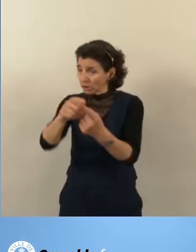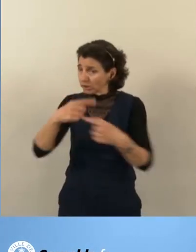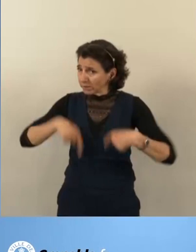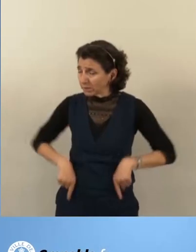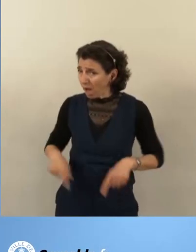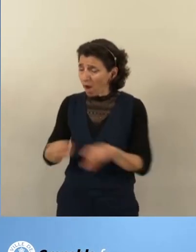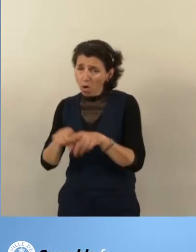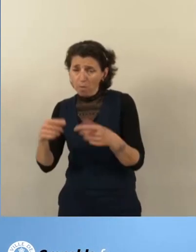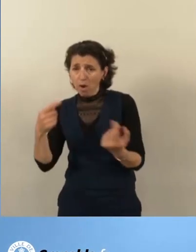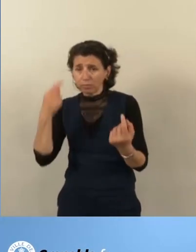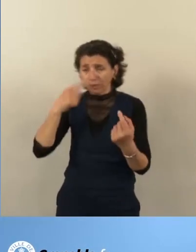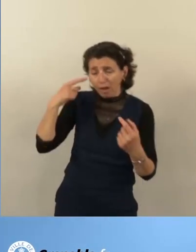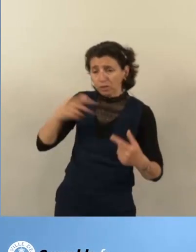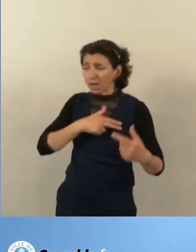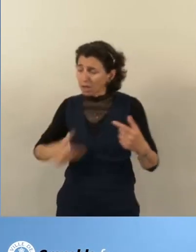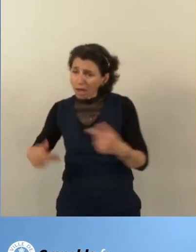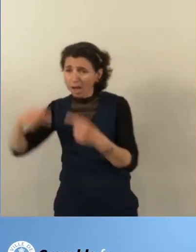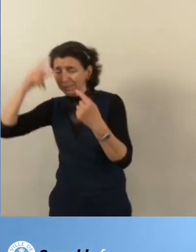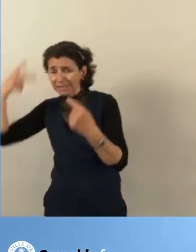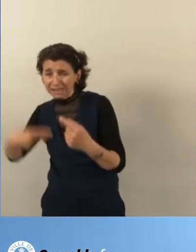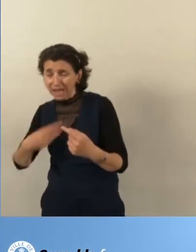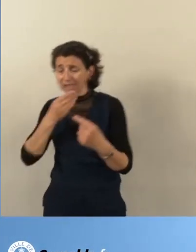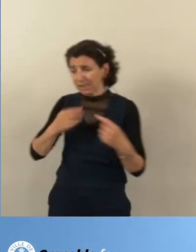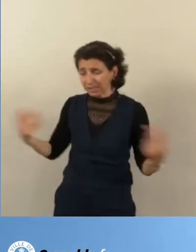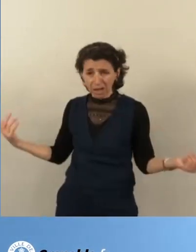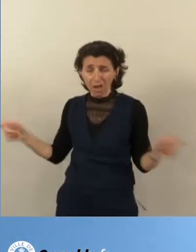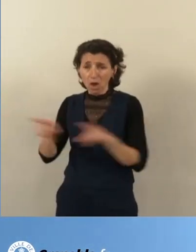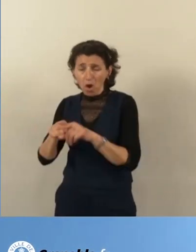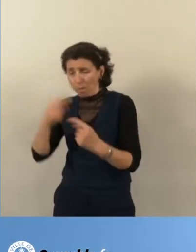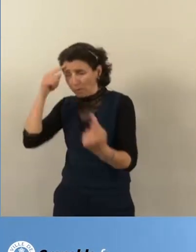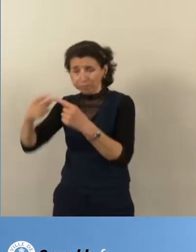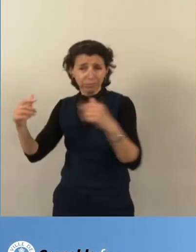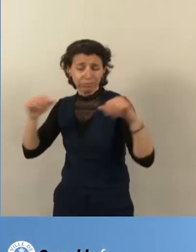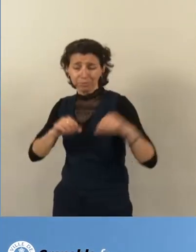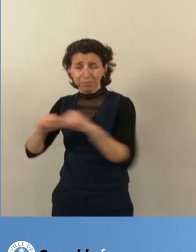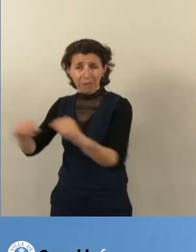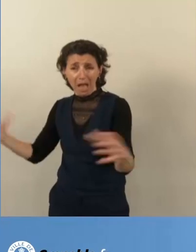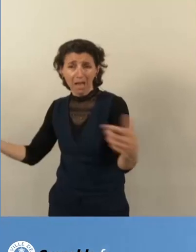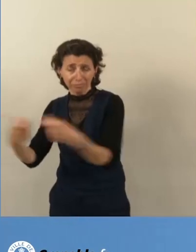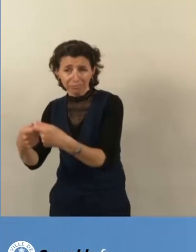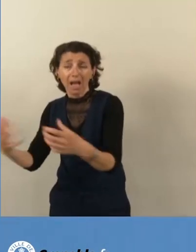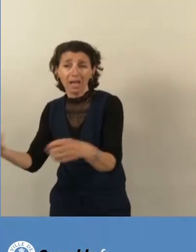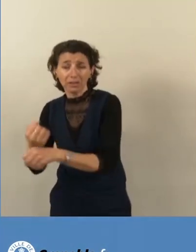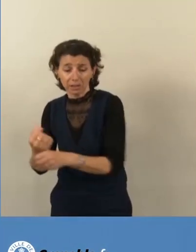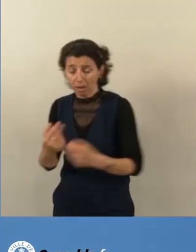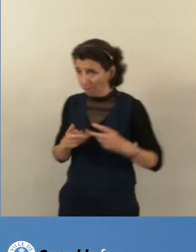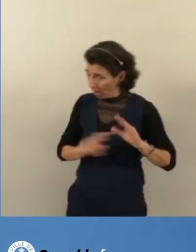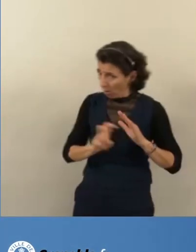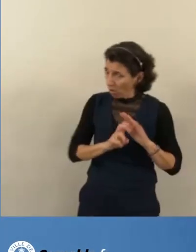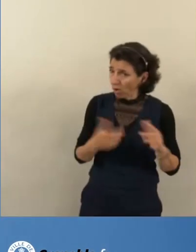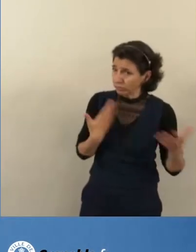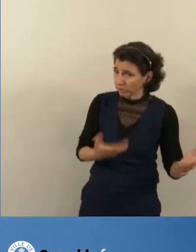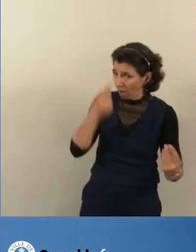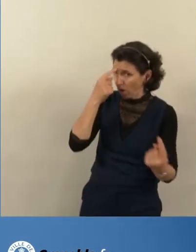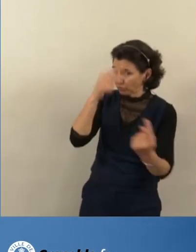Israéliens israéliennes et des Palestiniens et des Palestiniennes c'est également la position de la ville de Grenoble la France d'ailleurs a voté